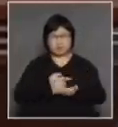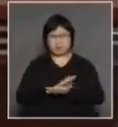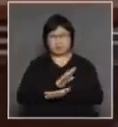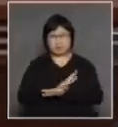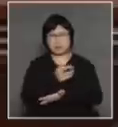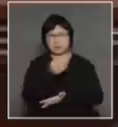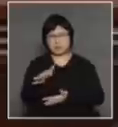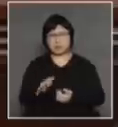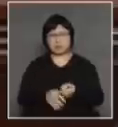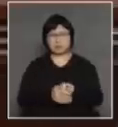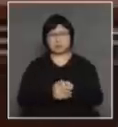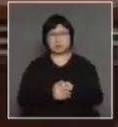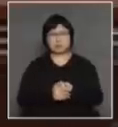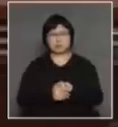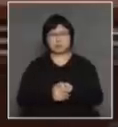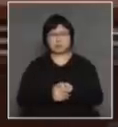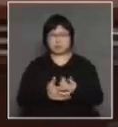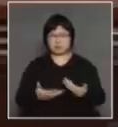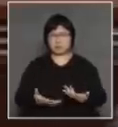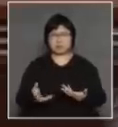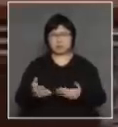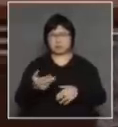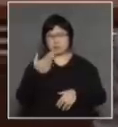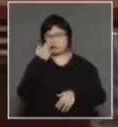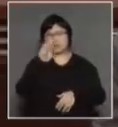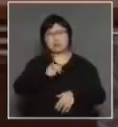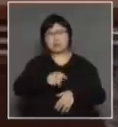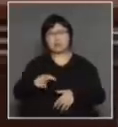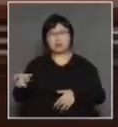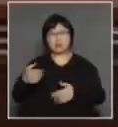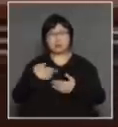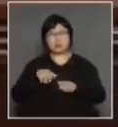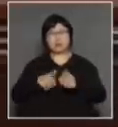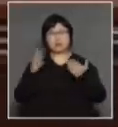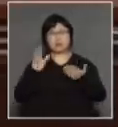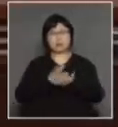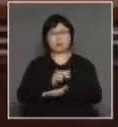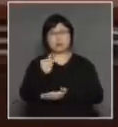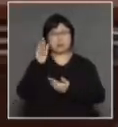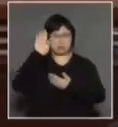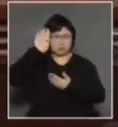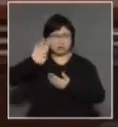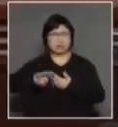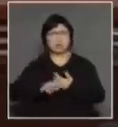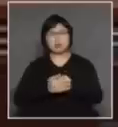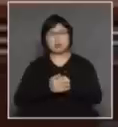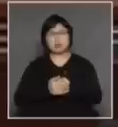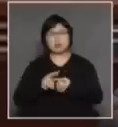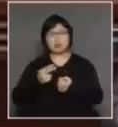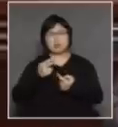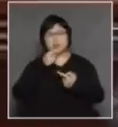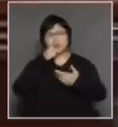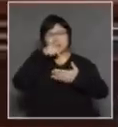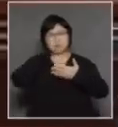喎。嗱，今年佢又係開宗明義，我哋嘅司長就話咧，十年之後咧就會出現結